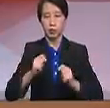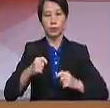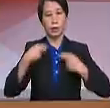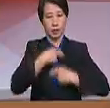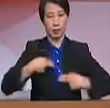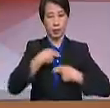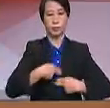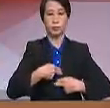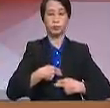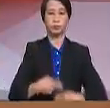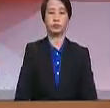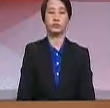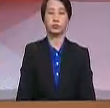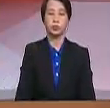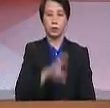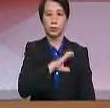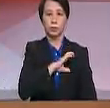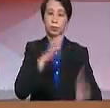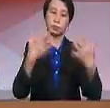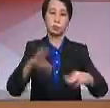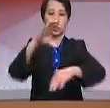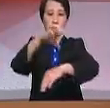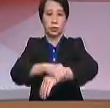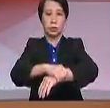PDRM telah menahan